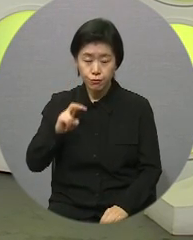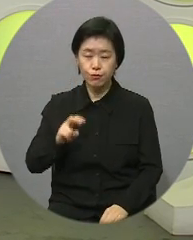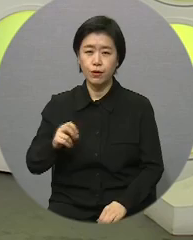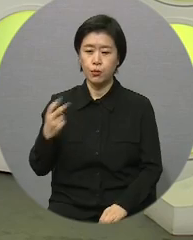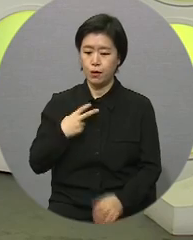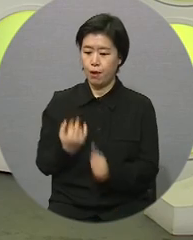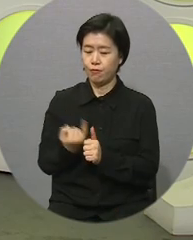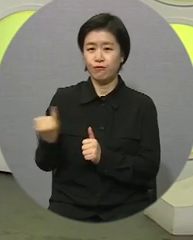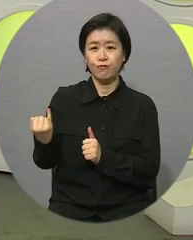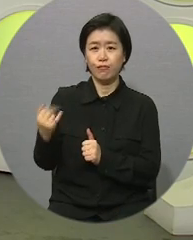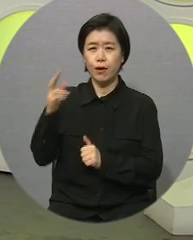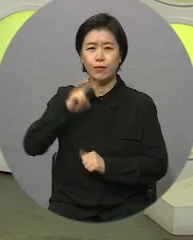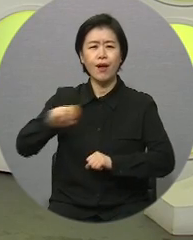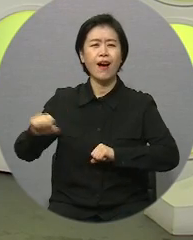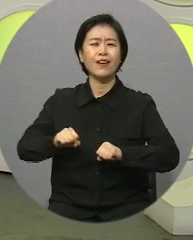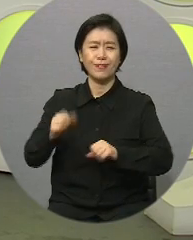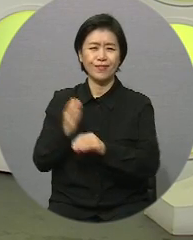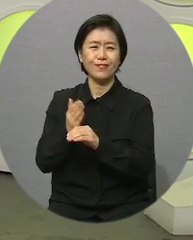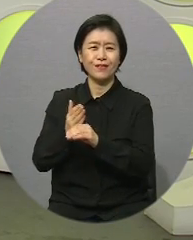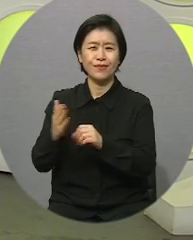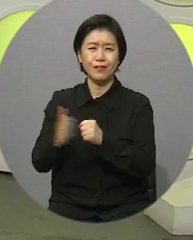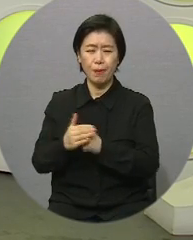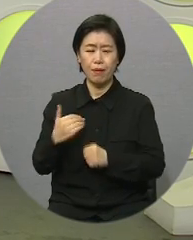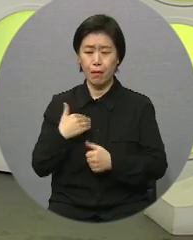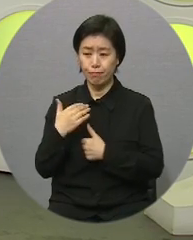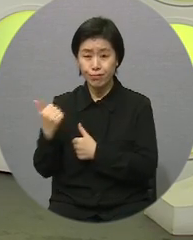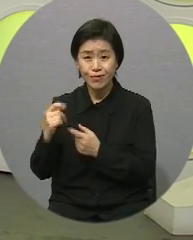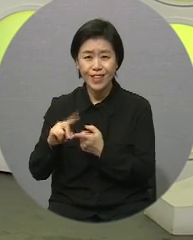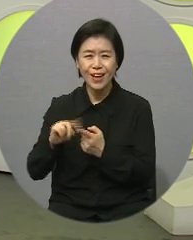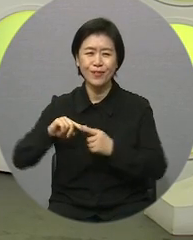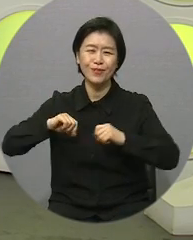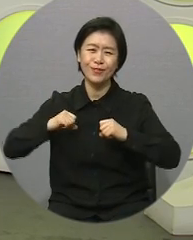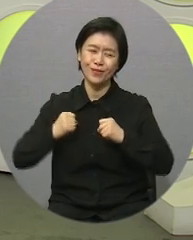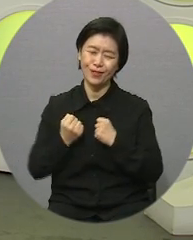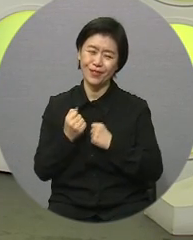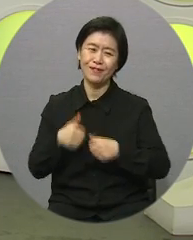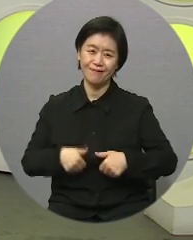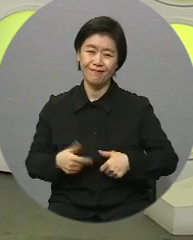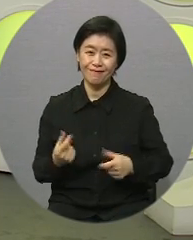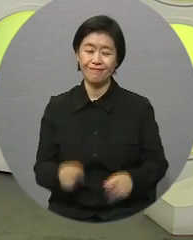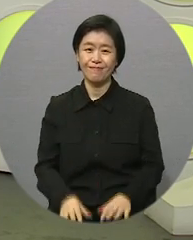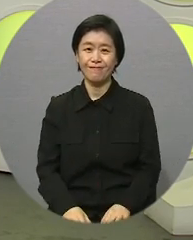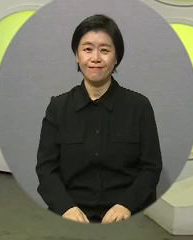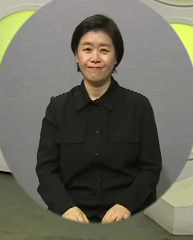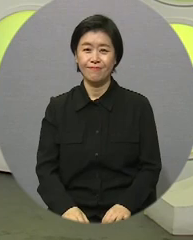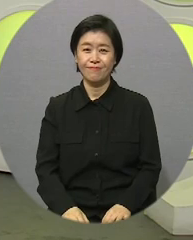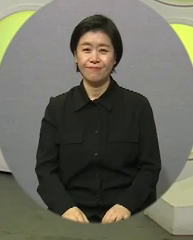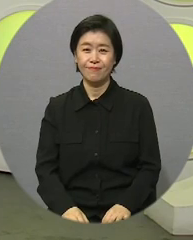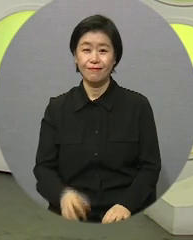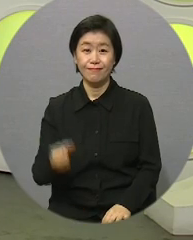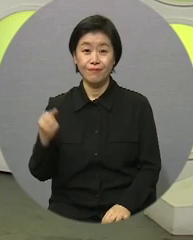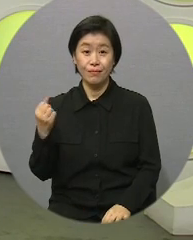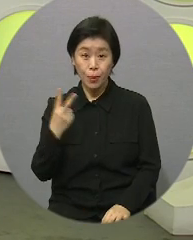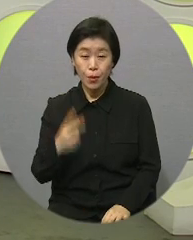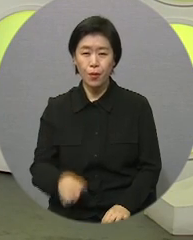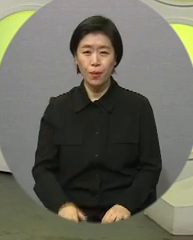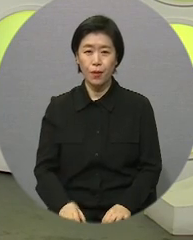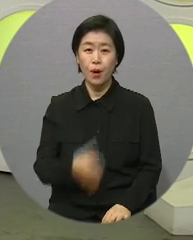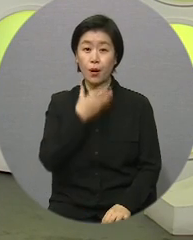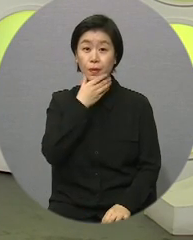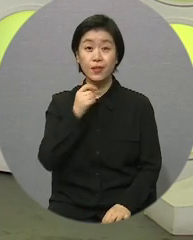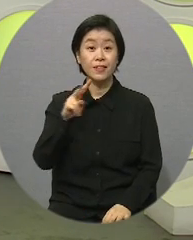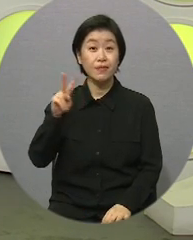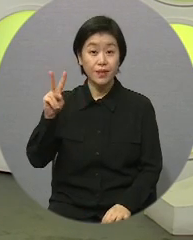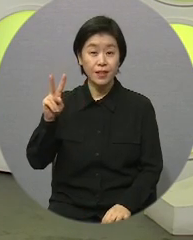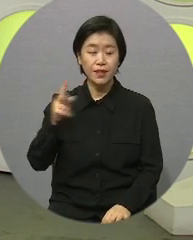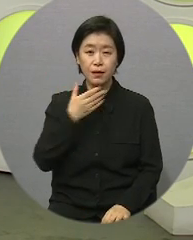가수고 네서 뭐 나오라 그러면 나와야지 역시 멋지십니다 우리 또이 최규혁 회장님이